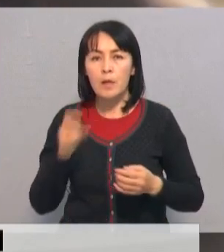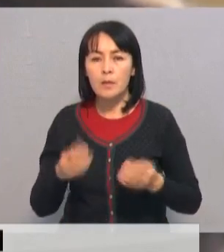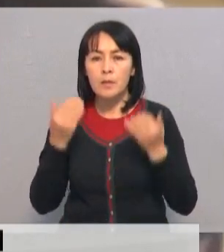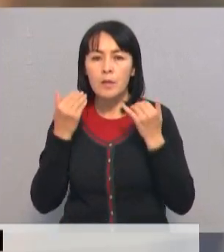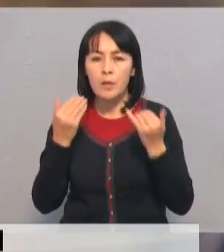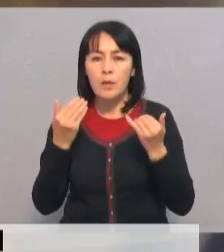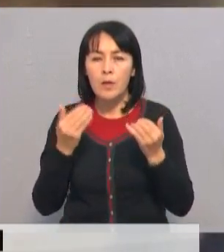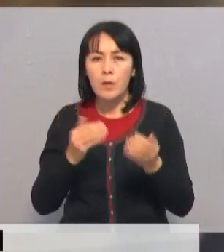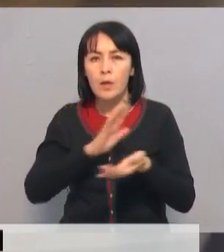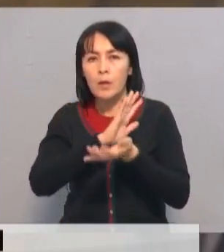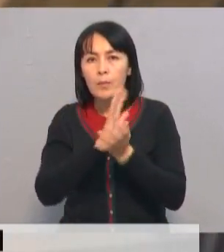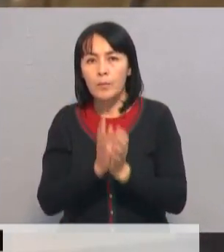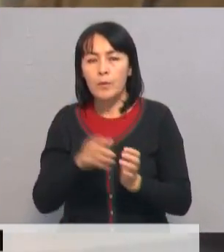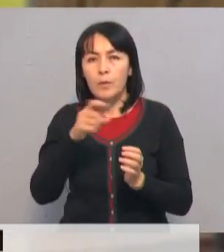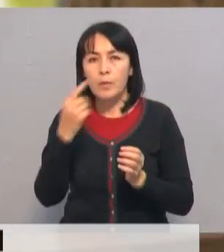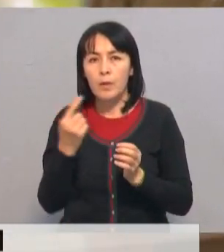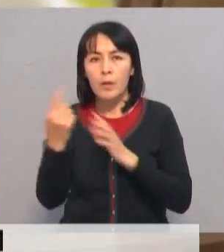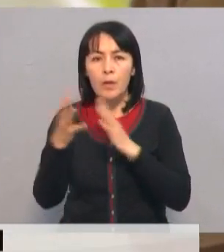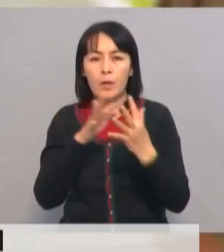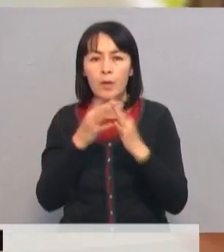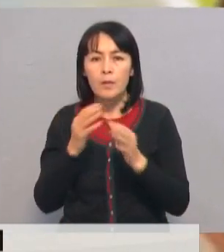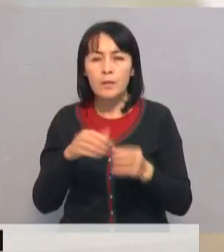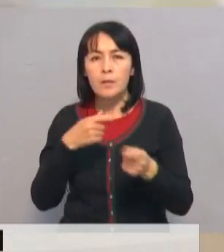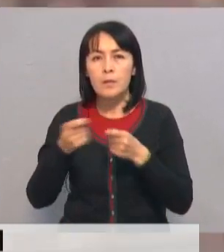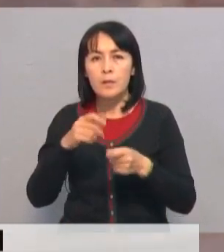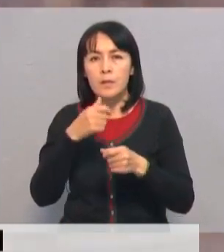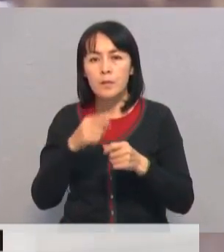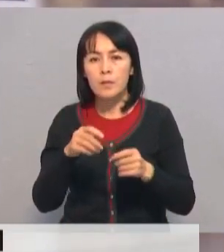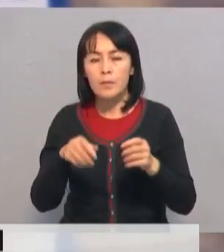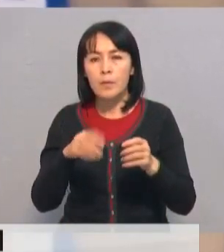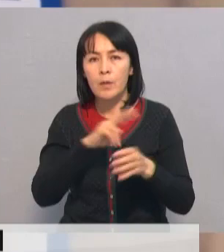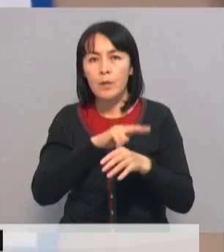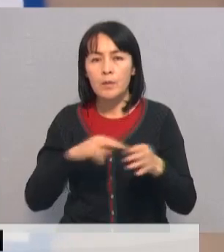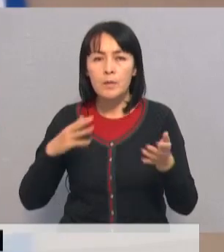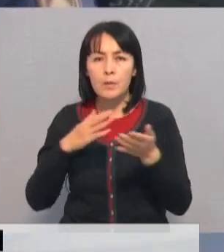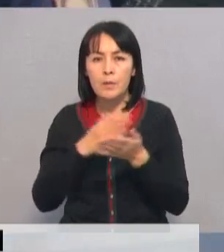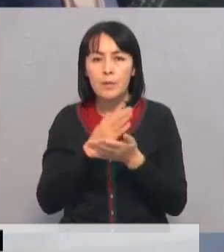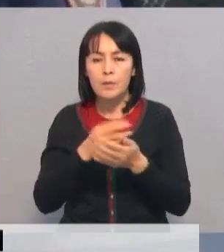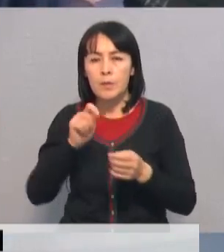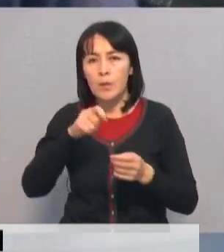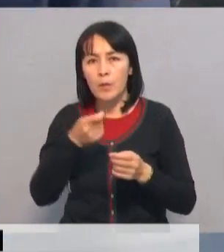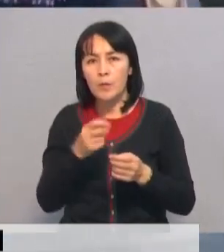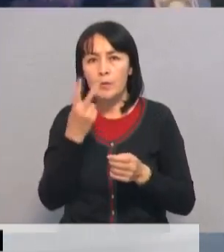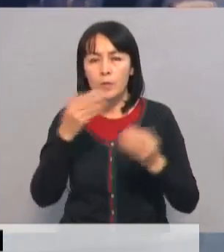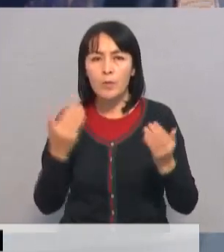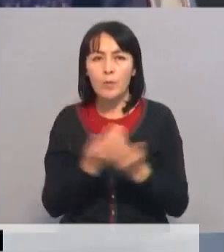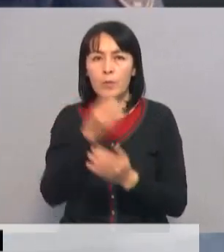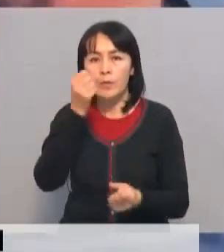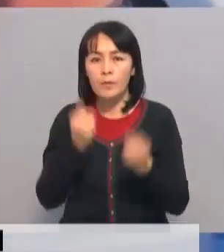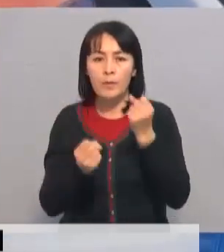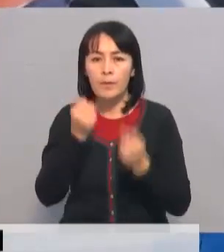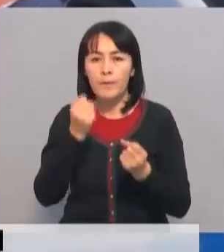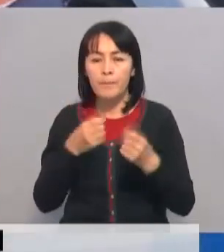Дача густонаселенная и отдаленная от города. Начальник департамента вручил участковым полиции ключи от